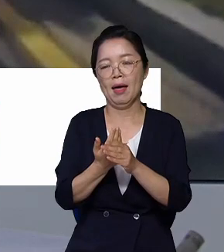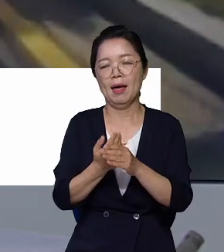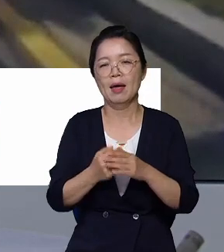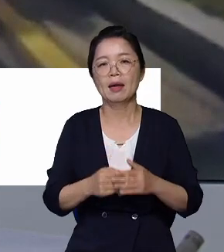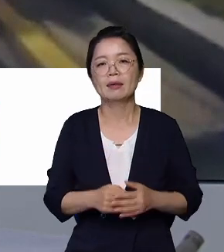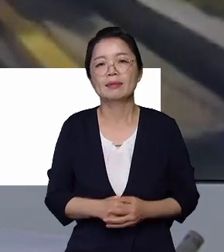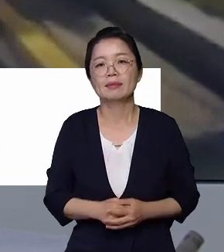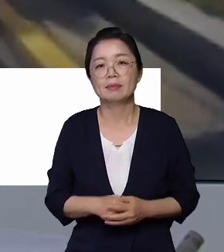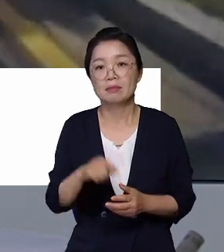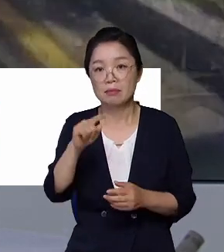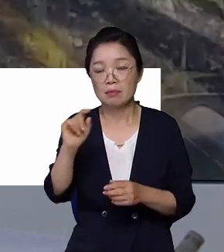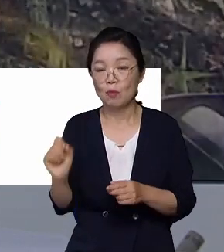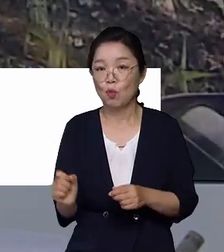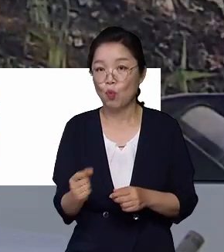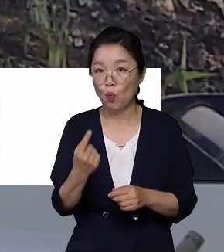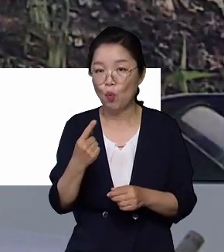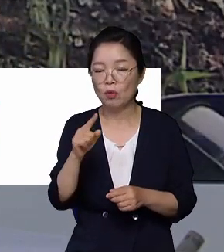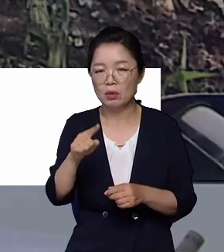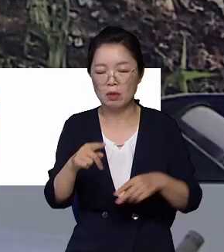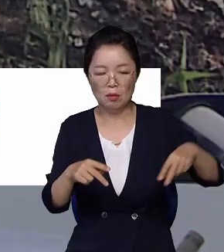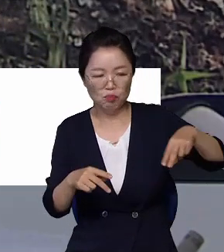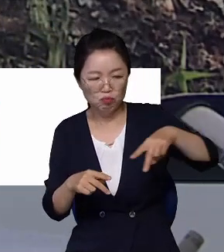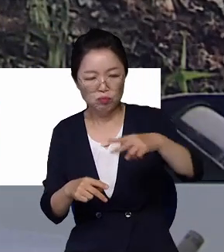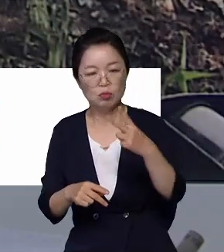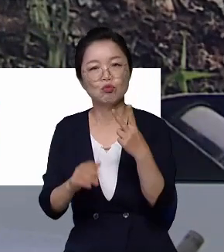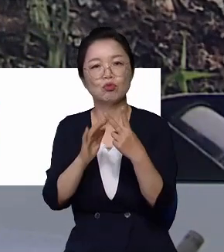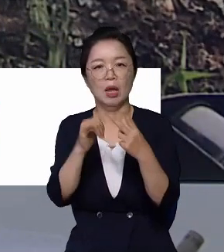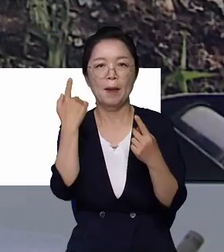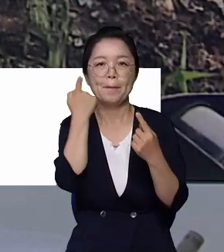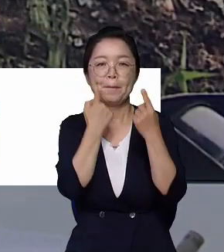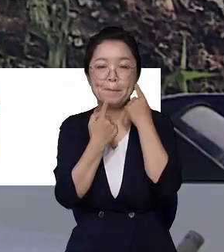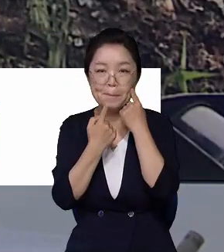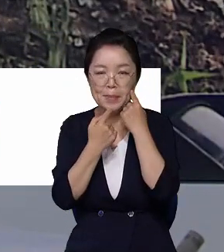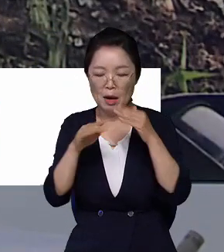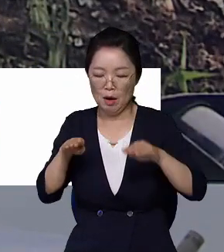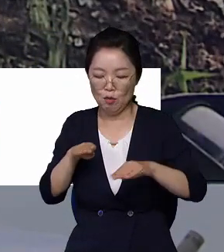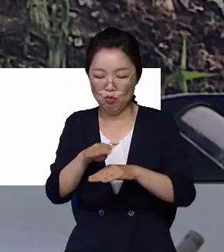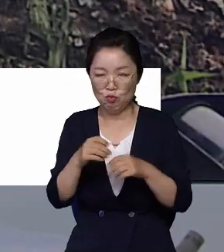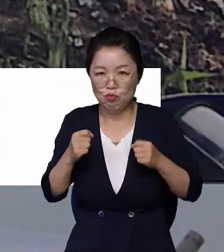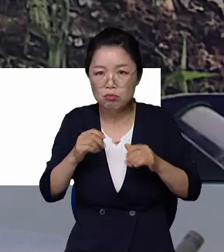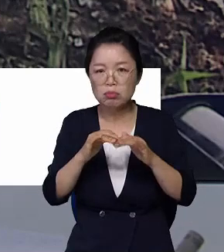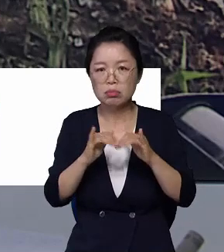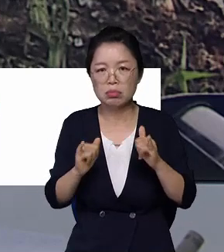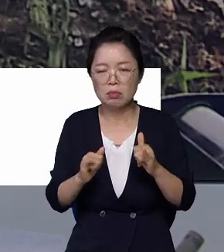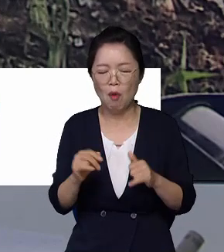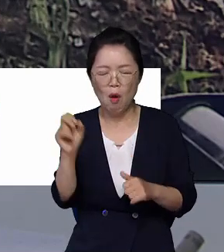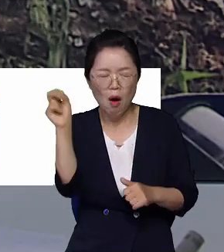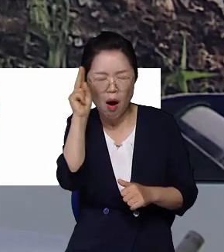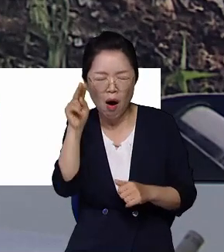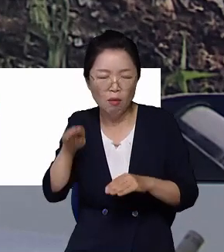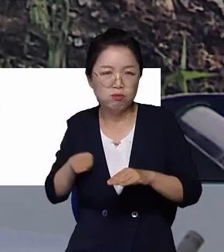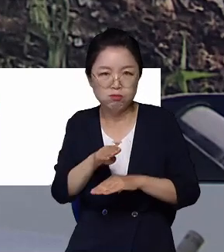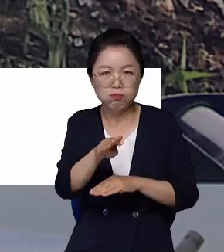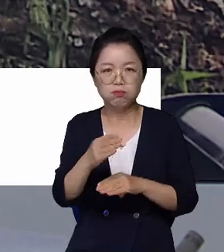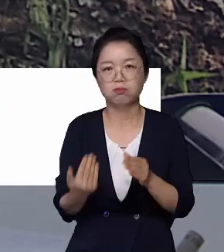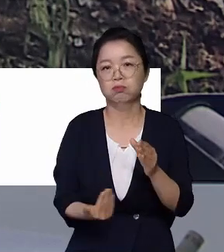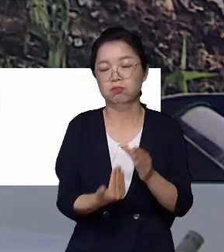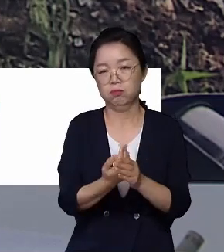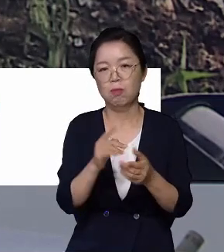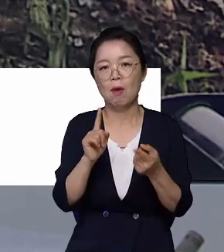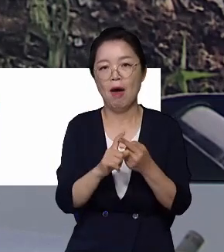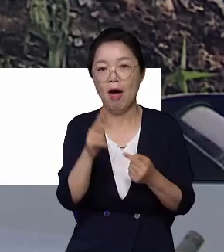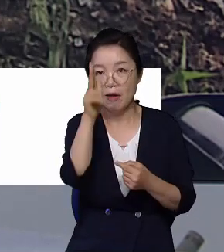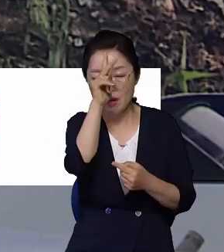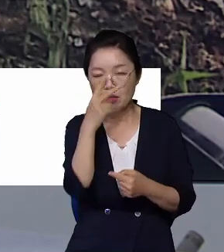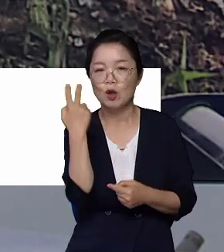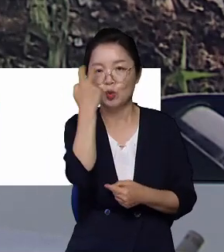발생했습니다. 이 사고로 보행자 2명이 중상을 입었는데 운전자는 차량이 급발진했다고 주장하고 있어 경찰이 정확한